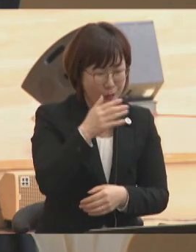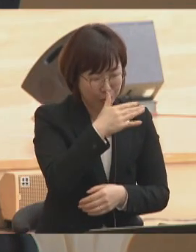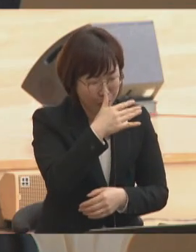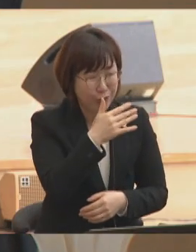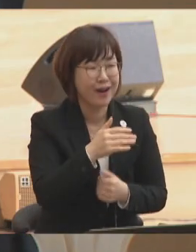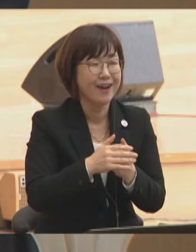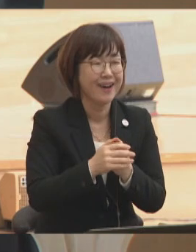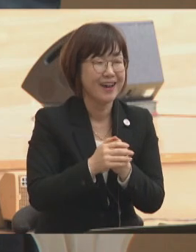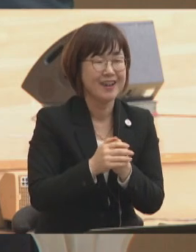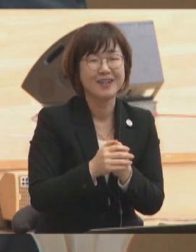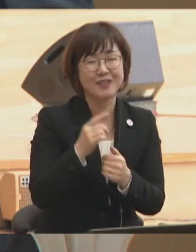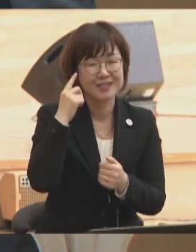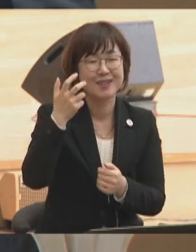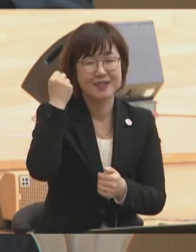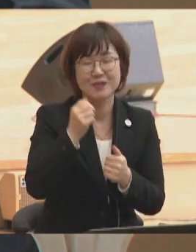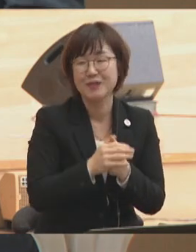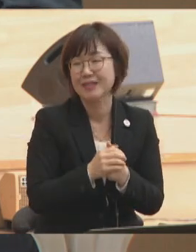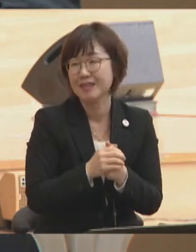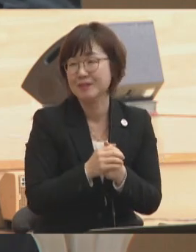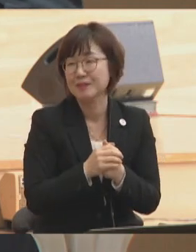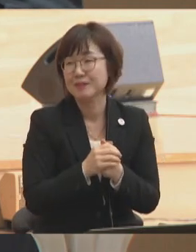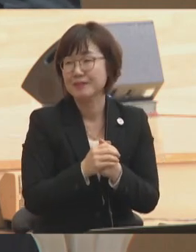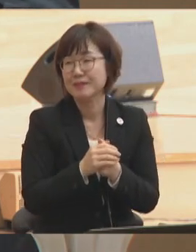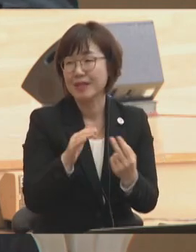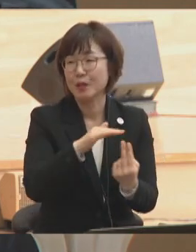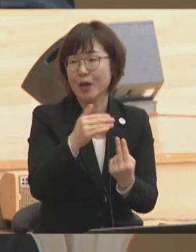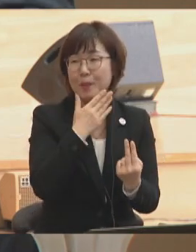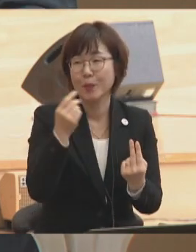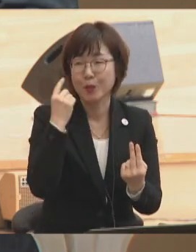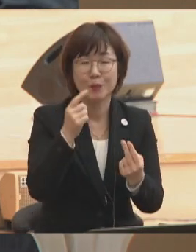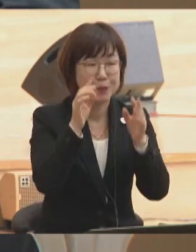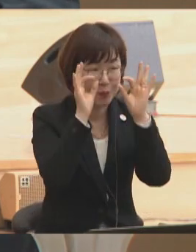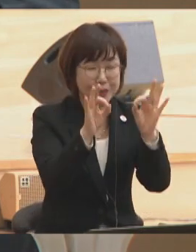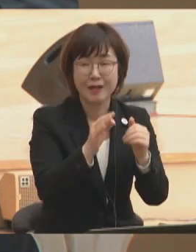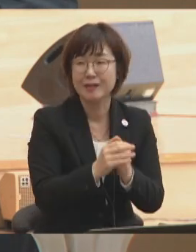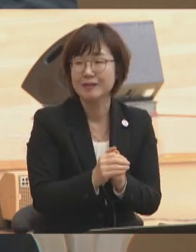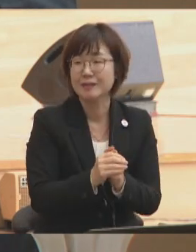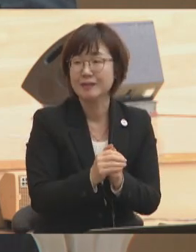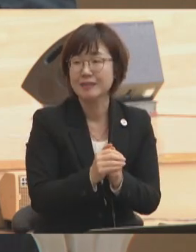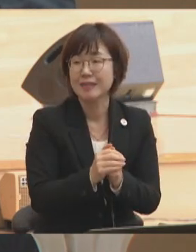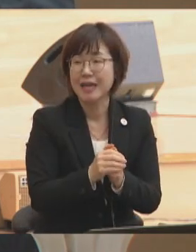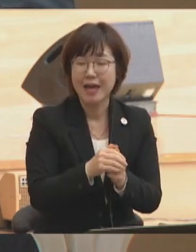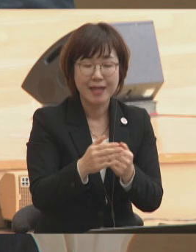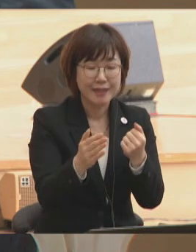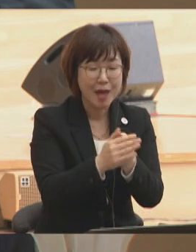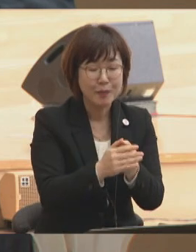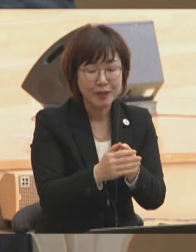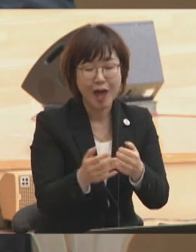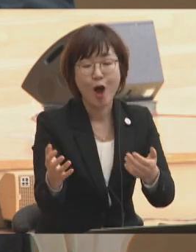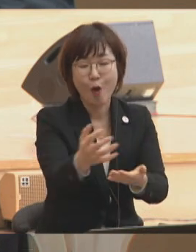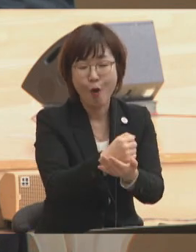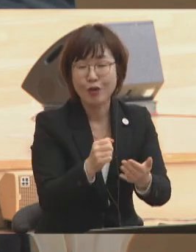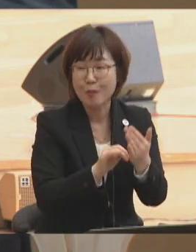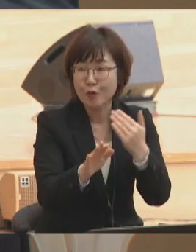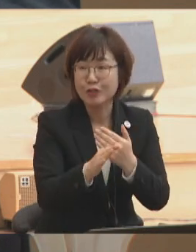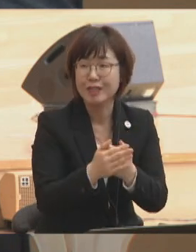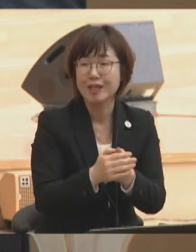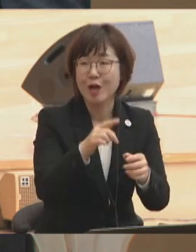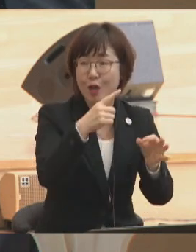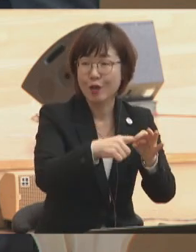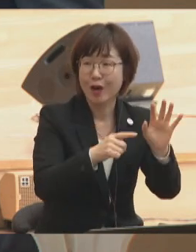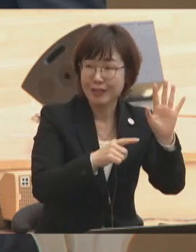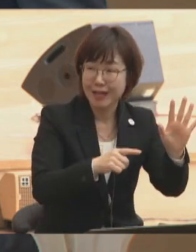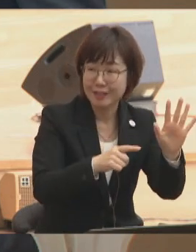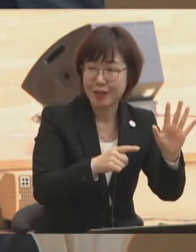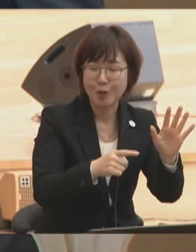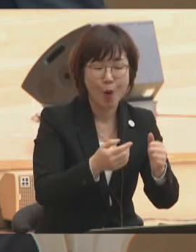요한복음 6장이 오늘 본문입니다. 요한복음 버전을 한번 볼까요? 자, 예, 같이 읽습니다. 시작. 이에 거두니 보리떡 다섯 개로 먹고